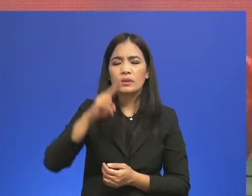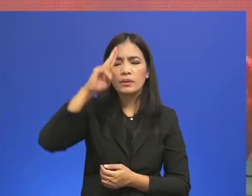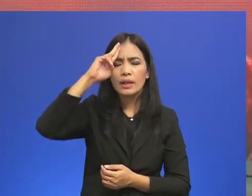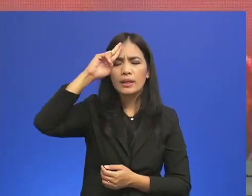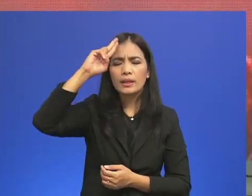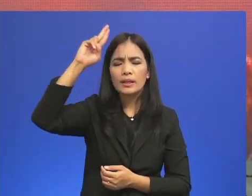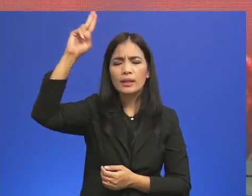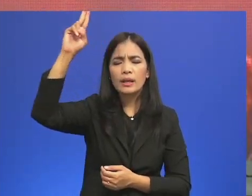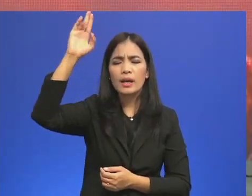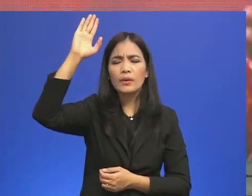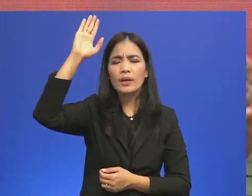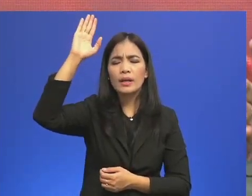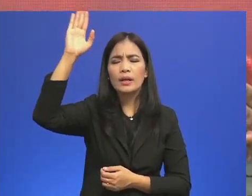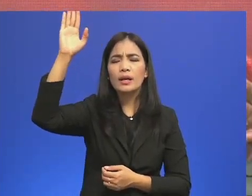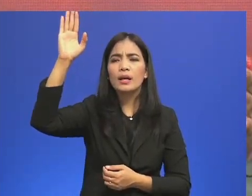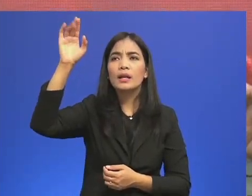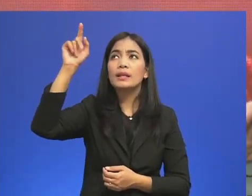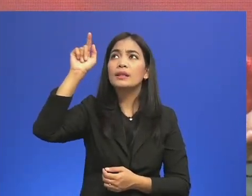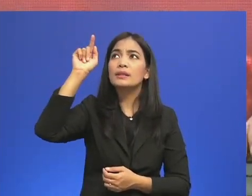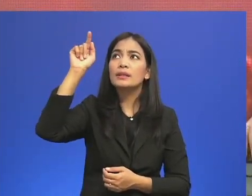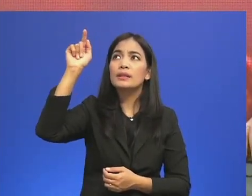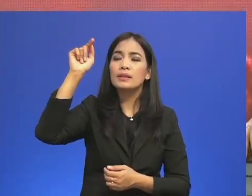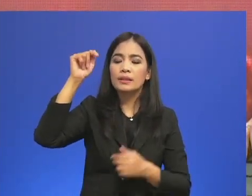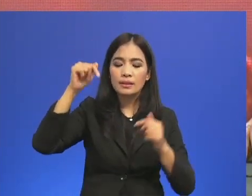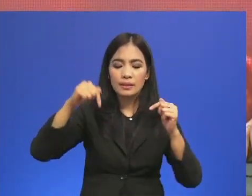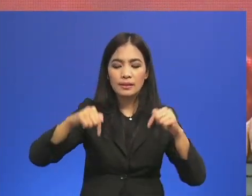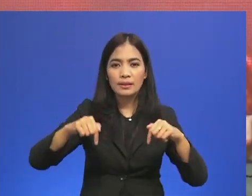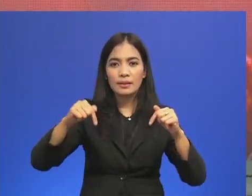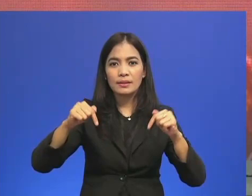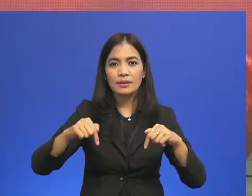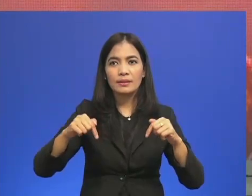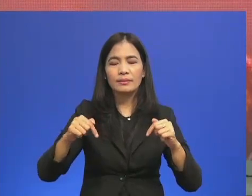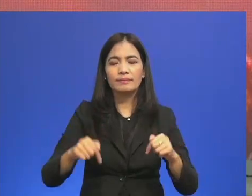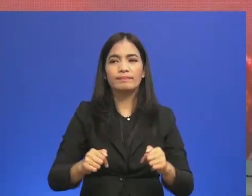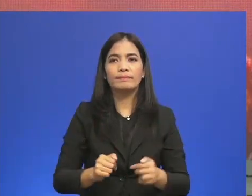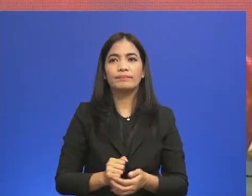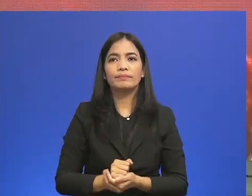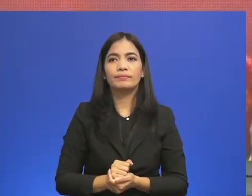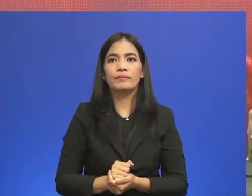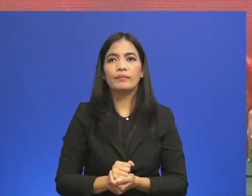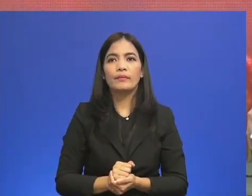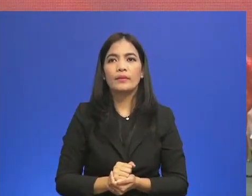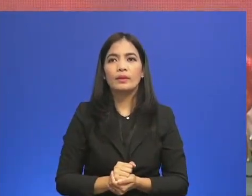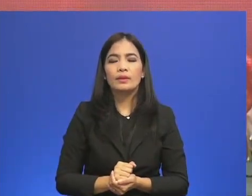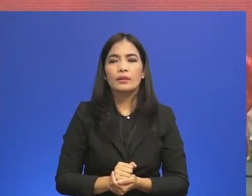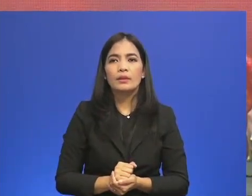Tuhan Engkau ada di sini. Di pembaringan kita,